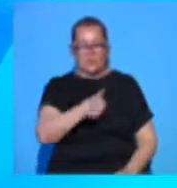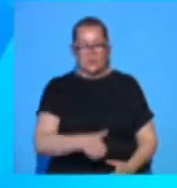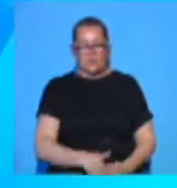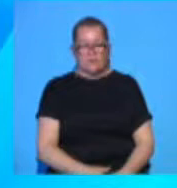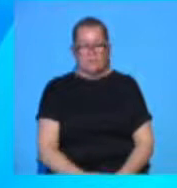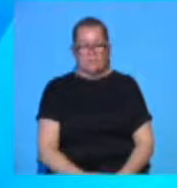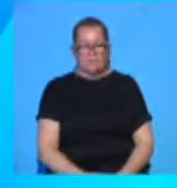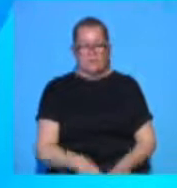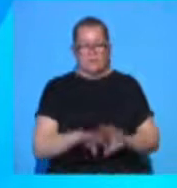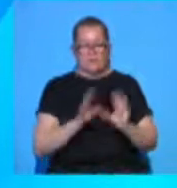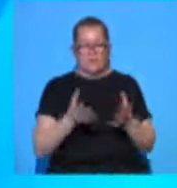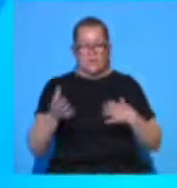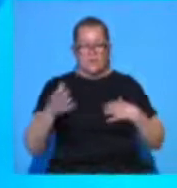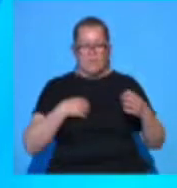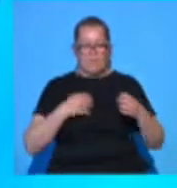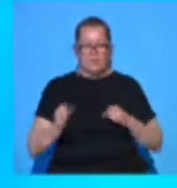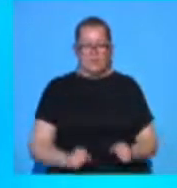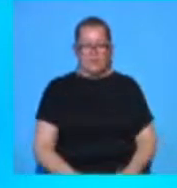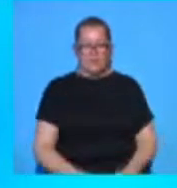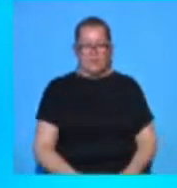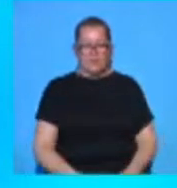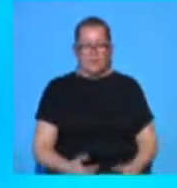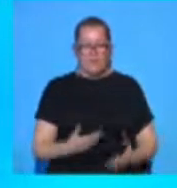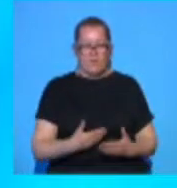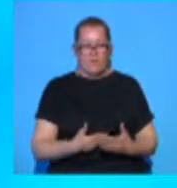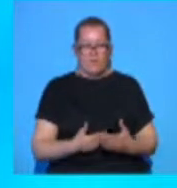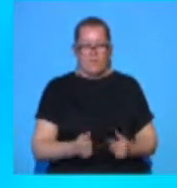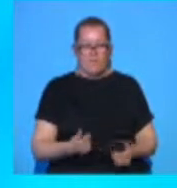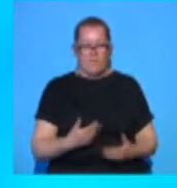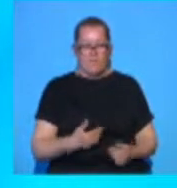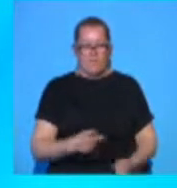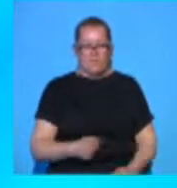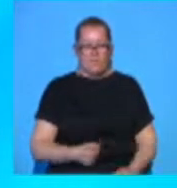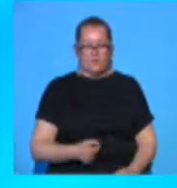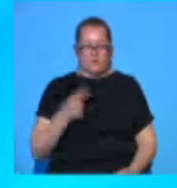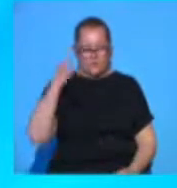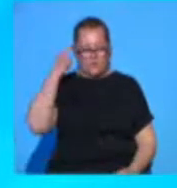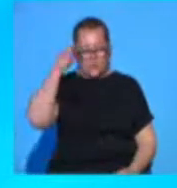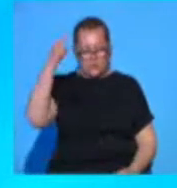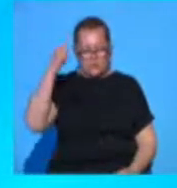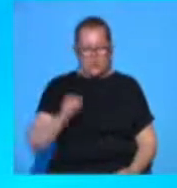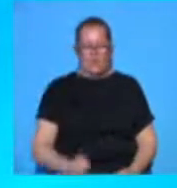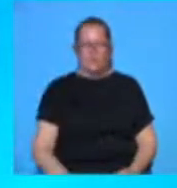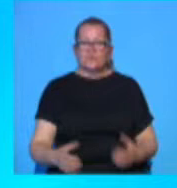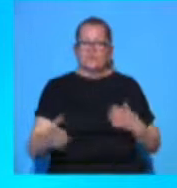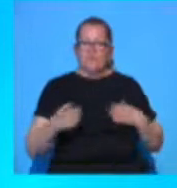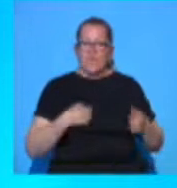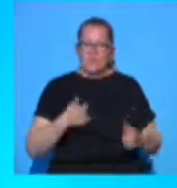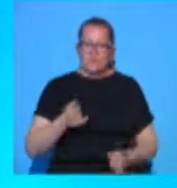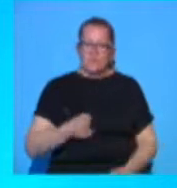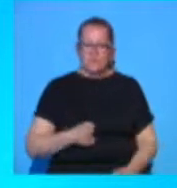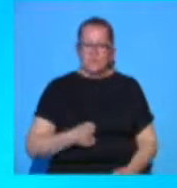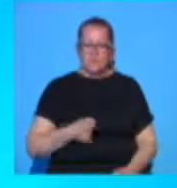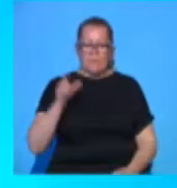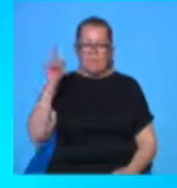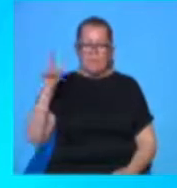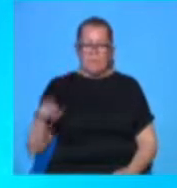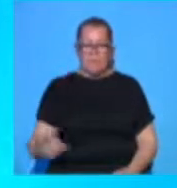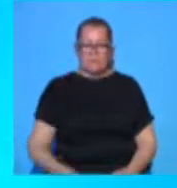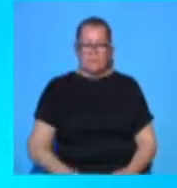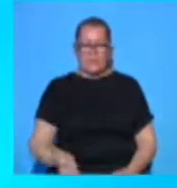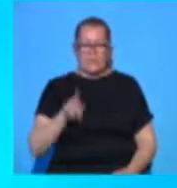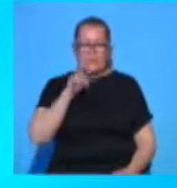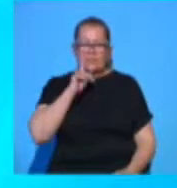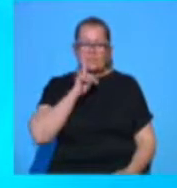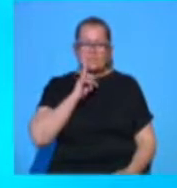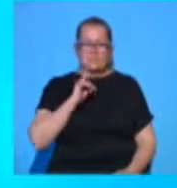vor face de neuitat. Toate spectacolele festivalului se adresează atât celor mai fini cunoscători ai Teatrului Internațional, cât